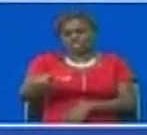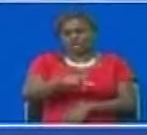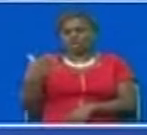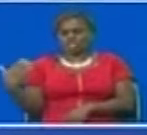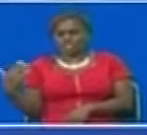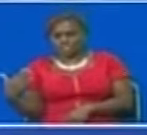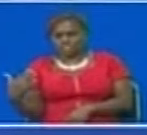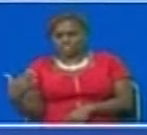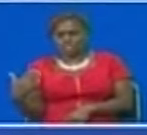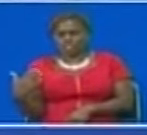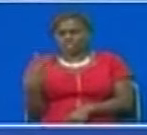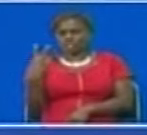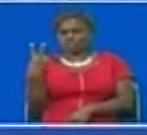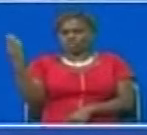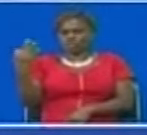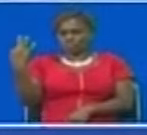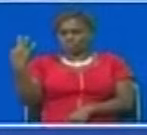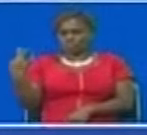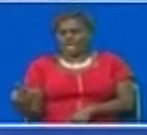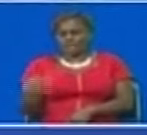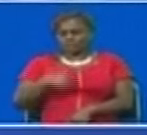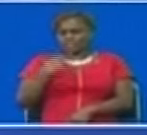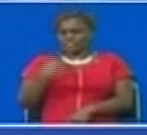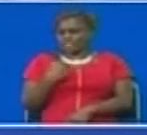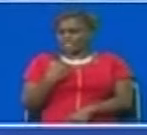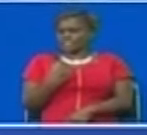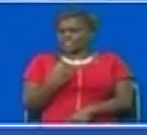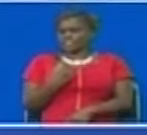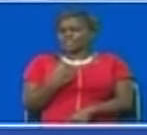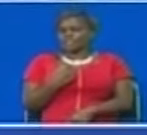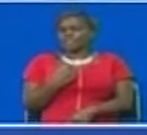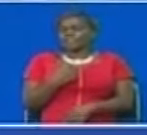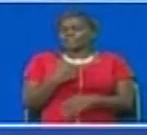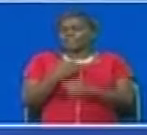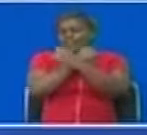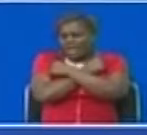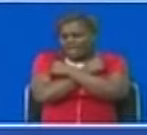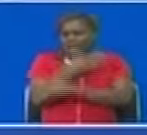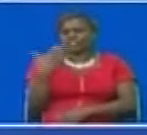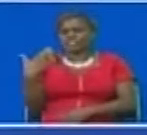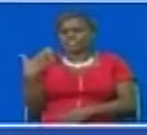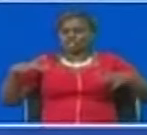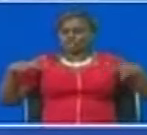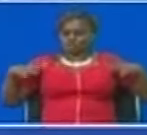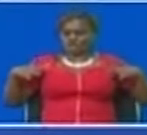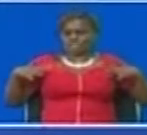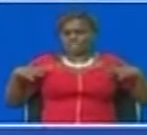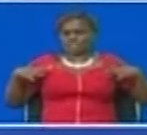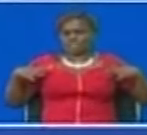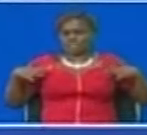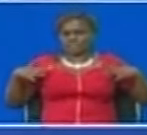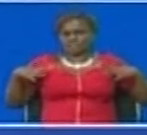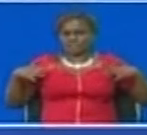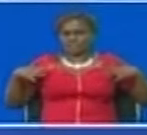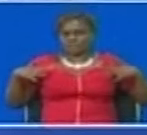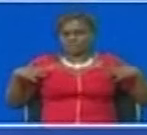tunavyojua, 2/3 of American tourists wanapenda sana green holidays, na sisi tunaova hizo green holidays kwetu kule